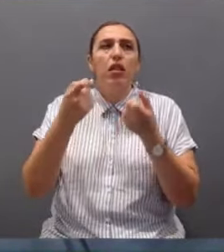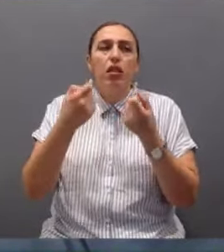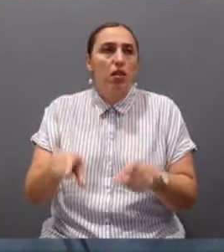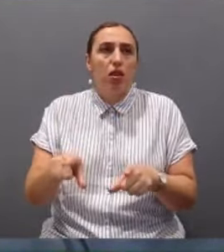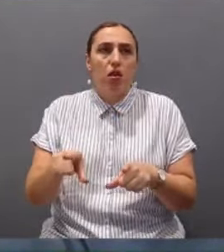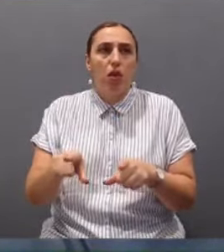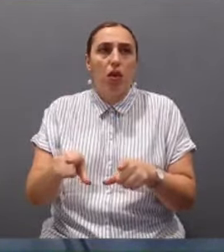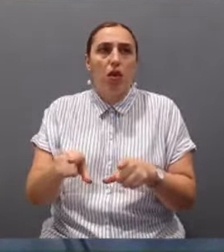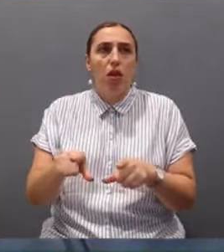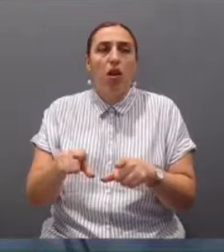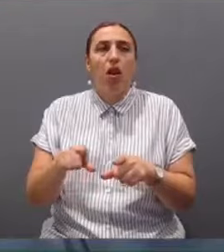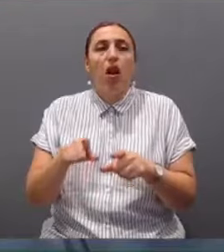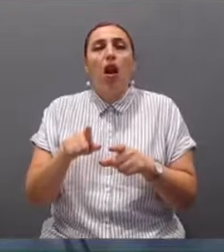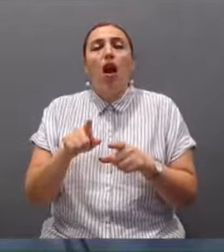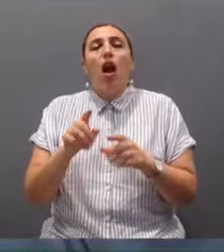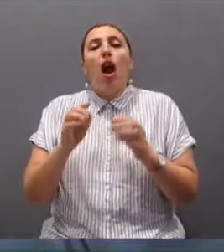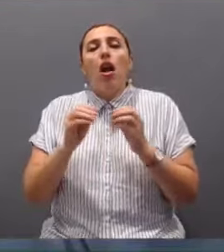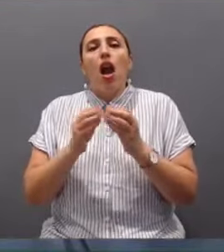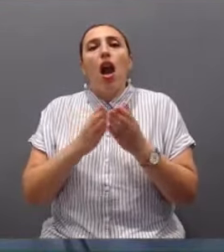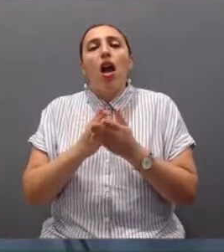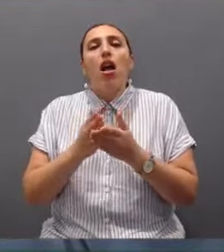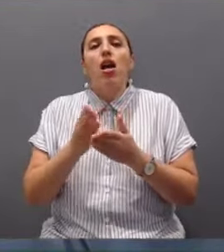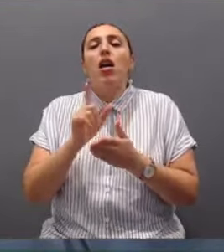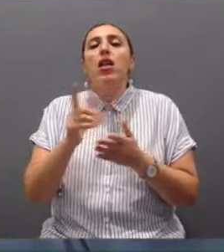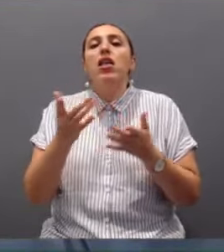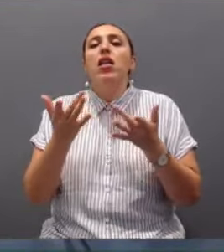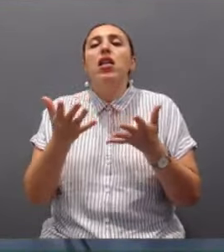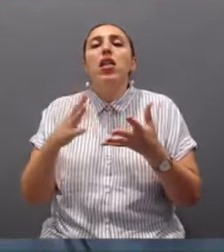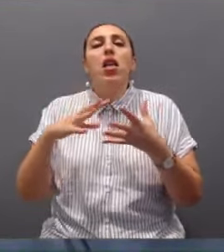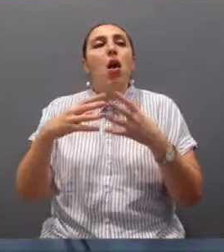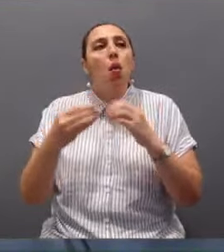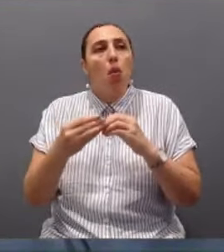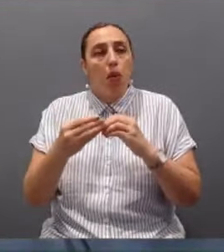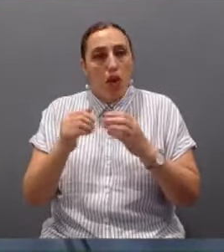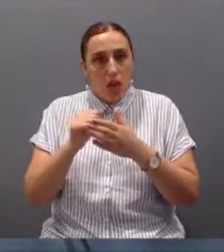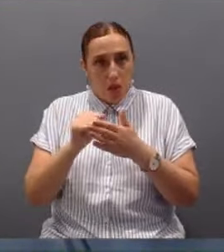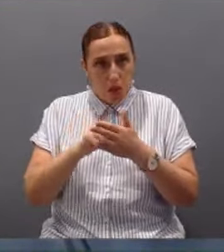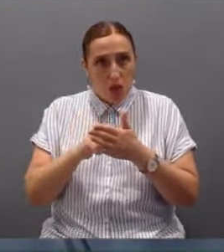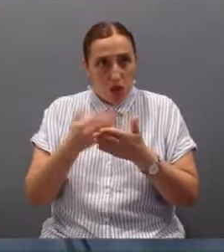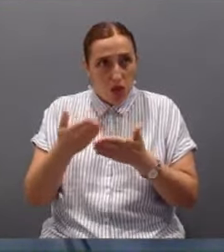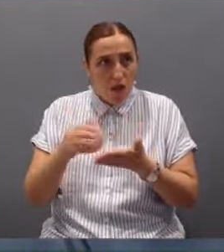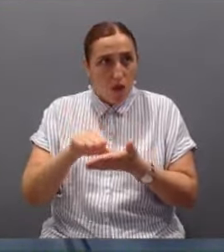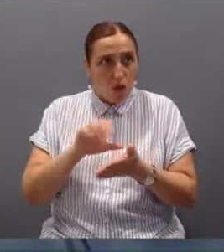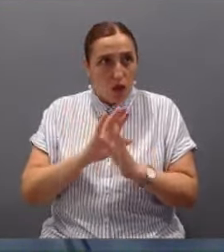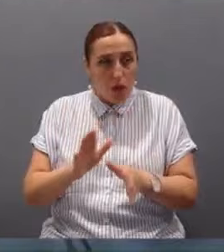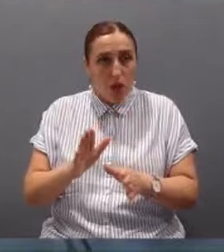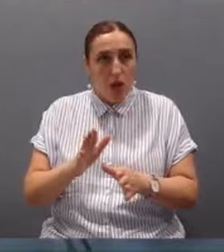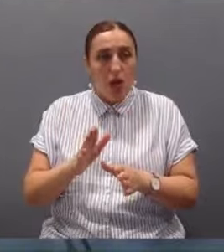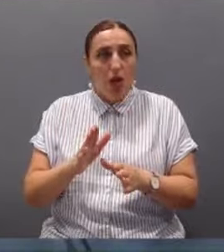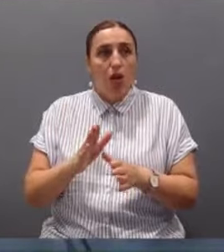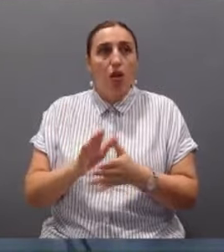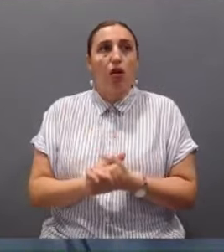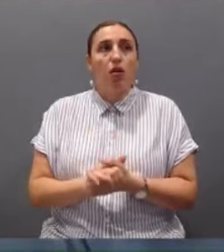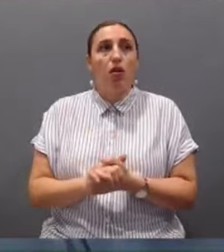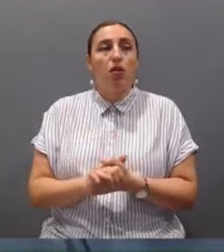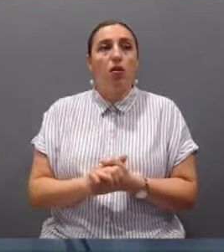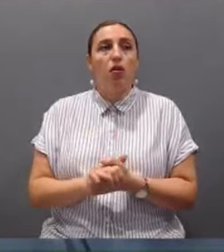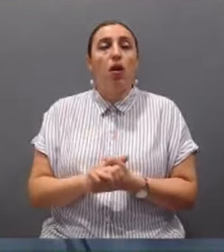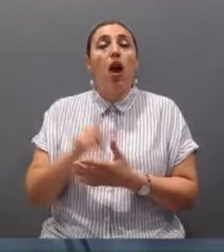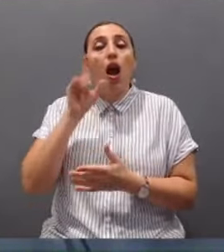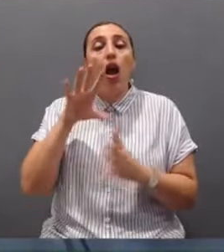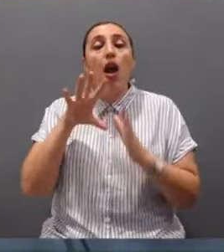օրինակ կայուն քաղաքական մեծամասնության արկայության խնդիրն է, որ չեն մասնակցել, որտեղ կներեք,